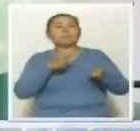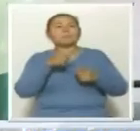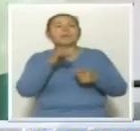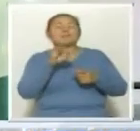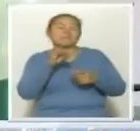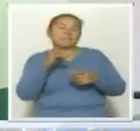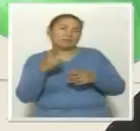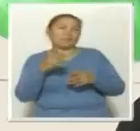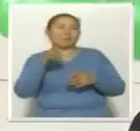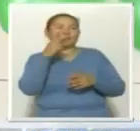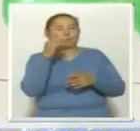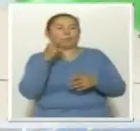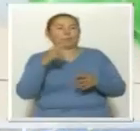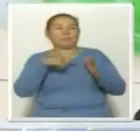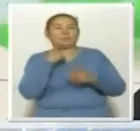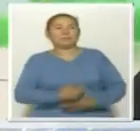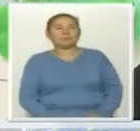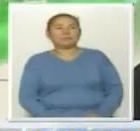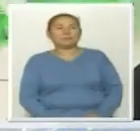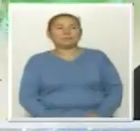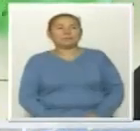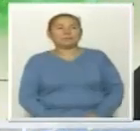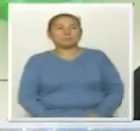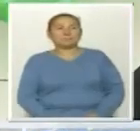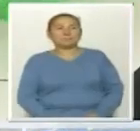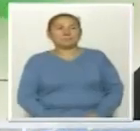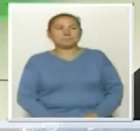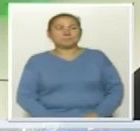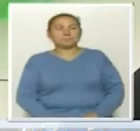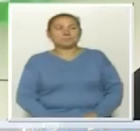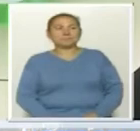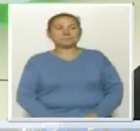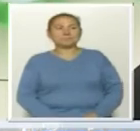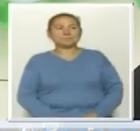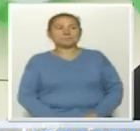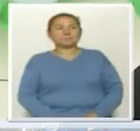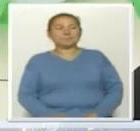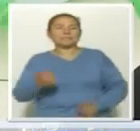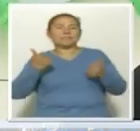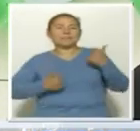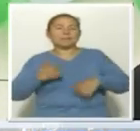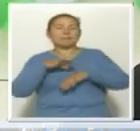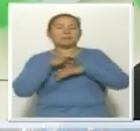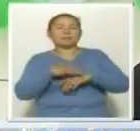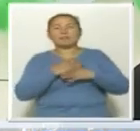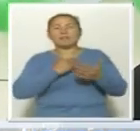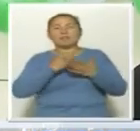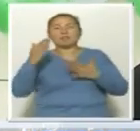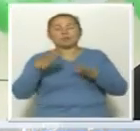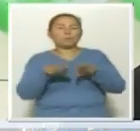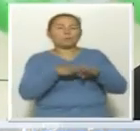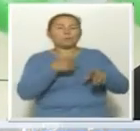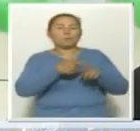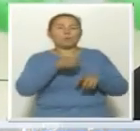граждан рф что соревнования прошли на высшем уровне мне очень